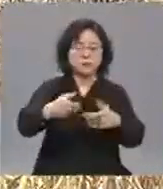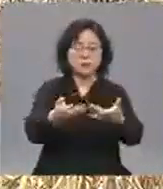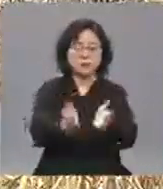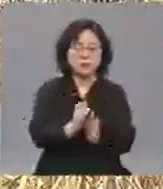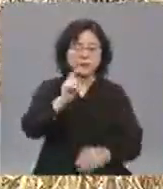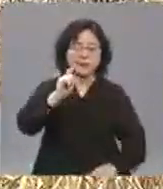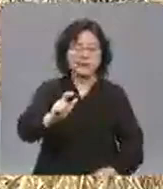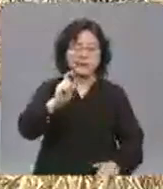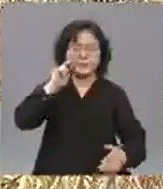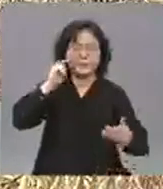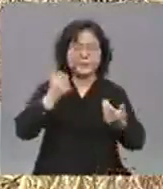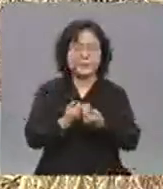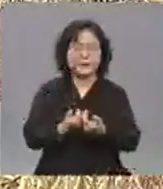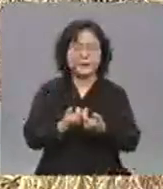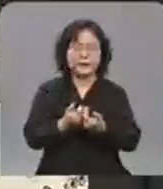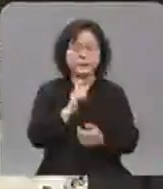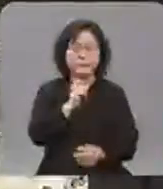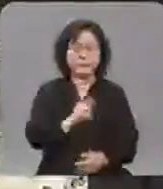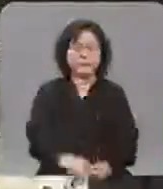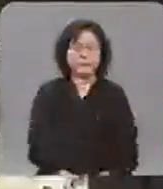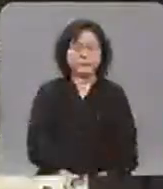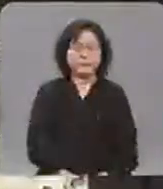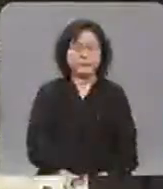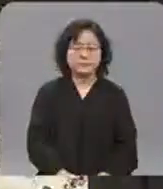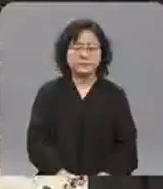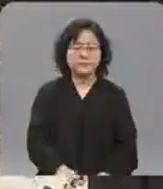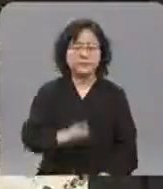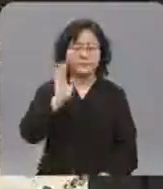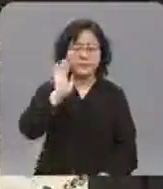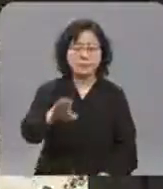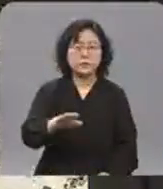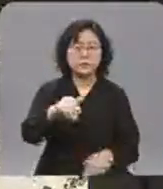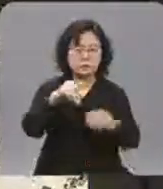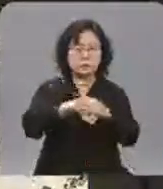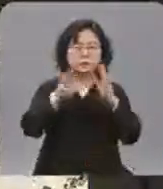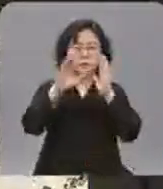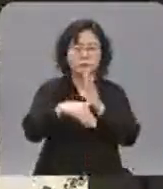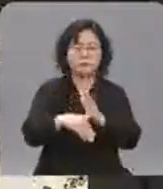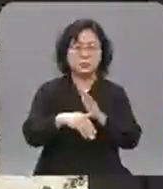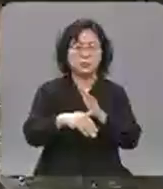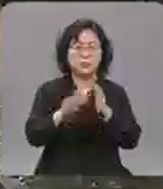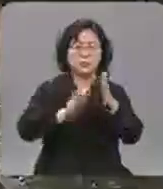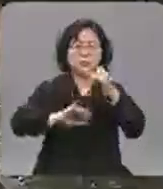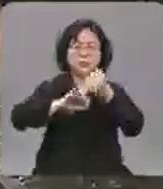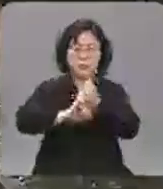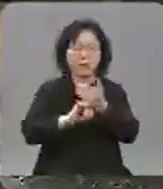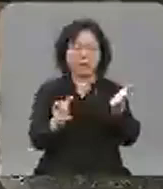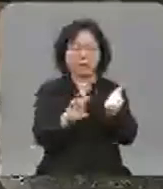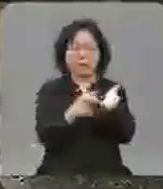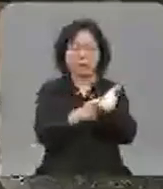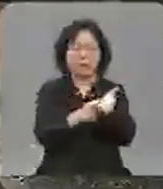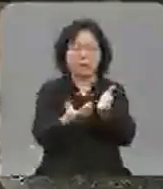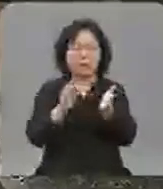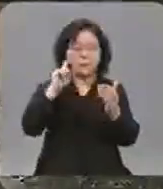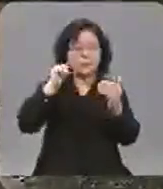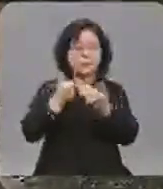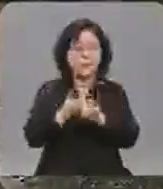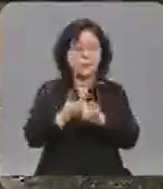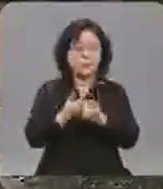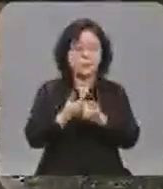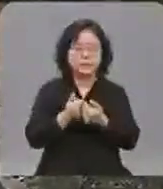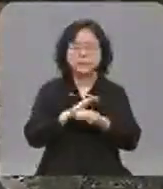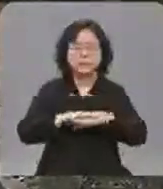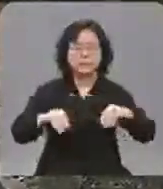환경단체의 강한 반발에 부딪혔습니다. 이후에도 선거철마다 단골 공약으로 올랐지만 반대 논리를